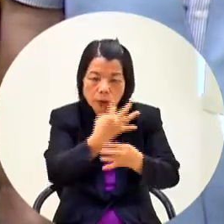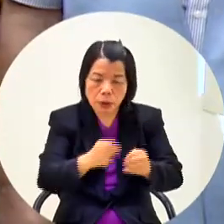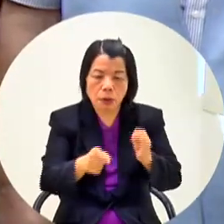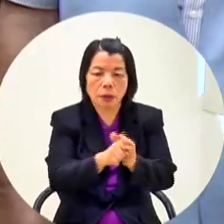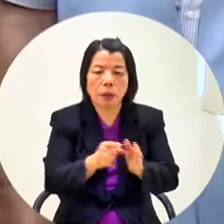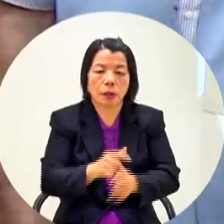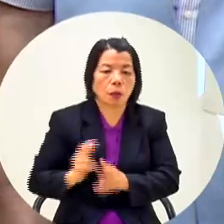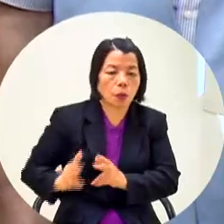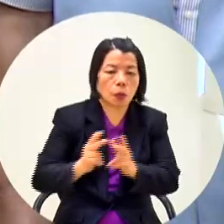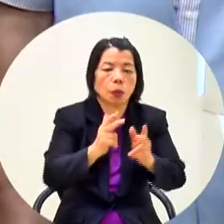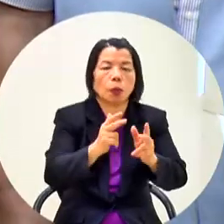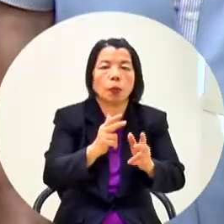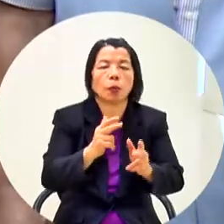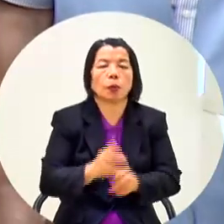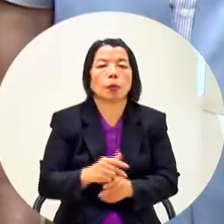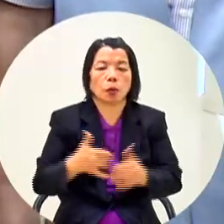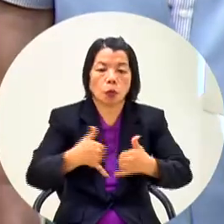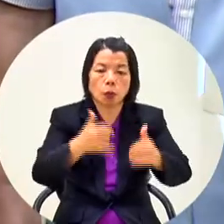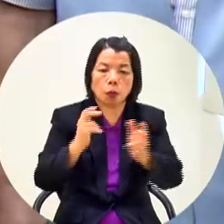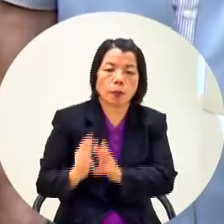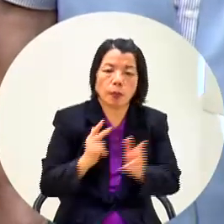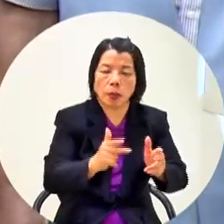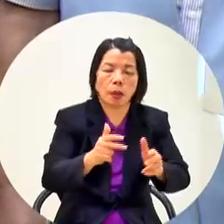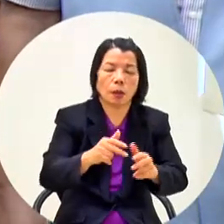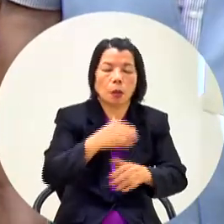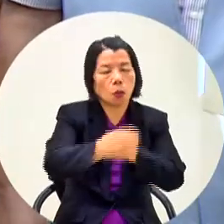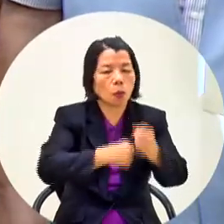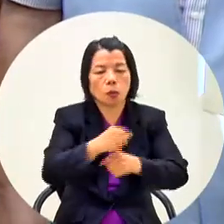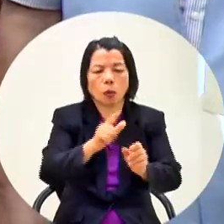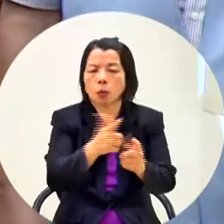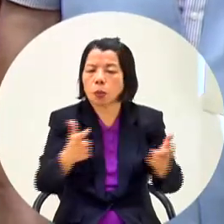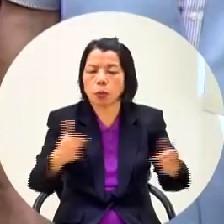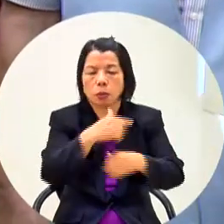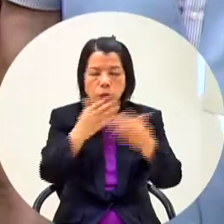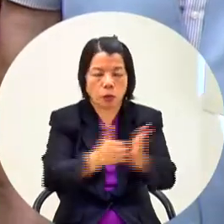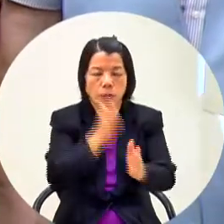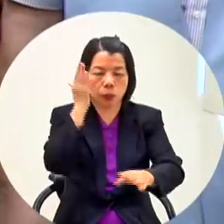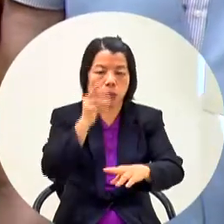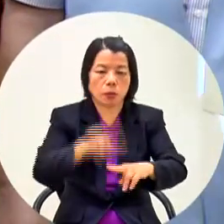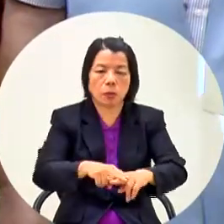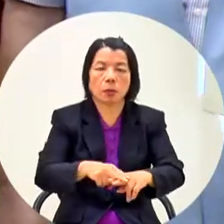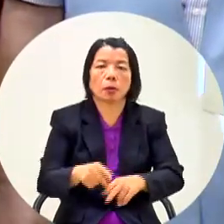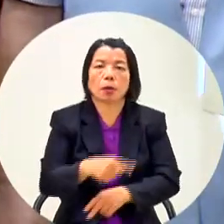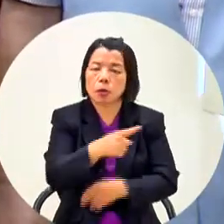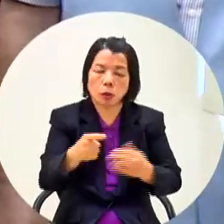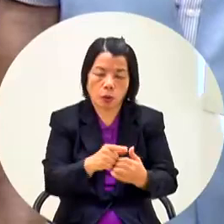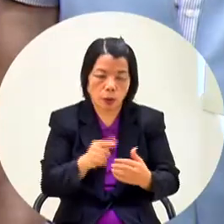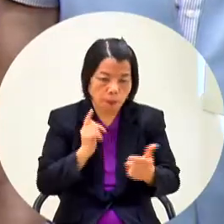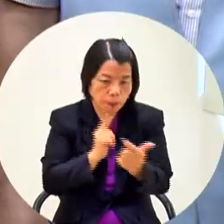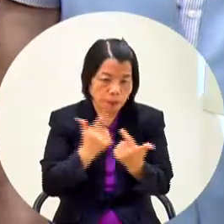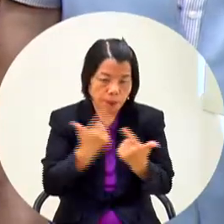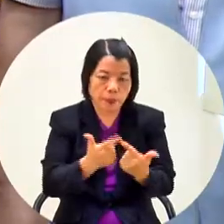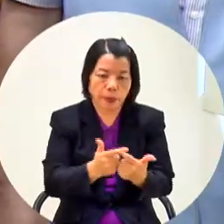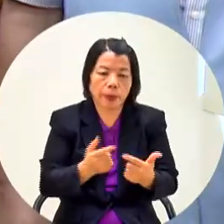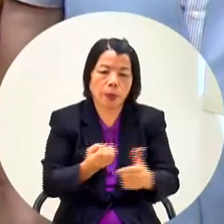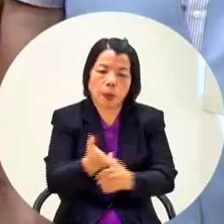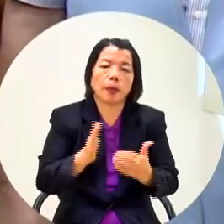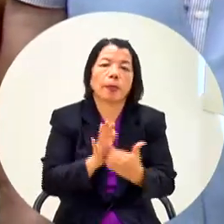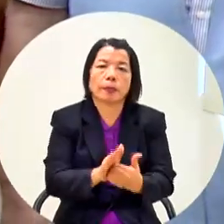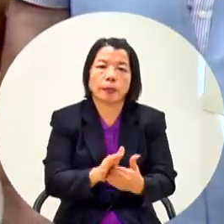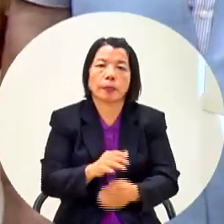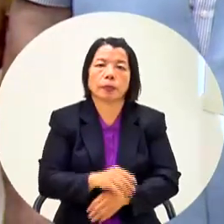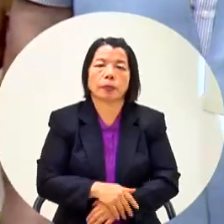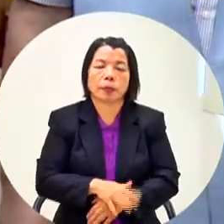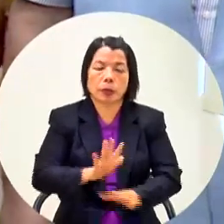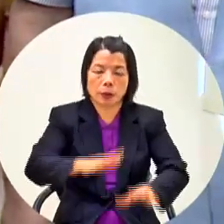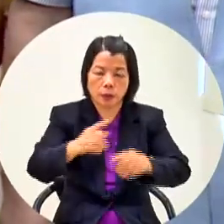季这些活动，我们都已经停止了，就是为了配合我们的防疫的工作。很可惜，今年我们的